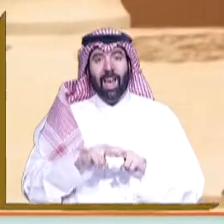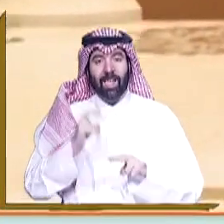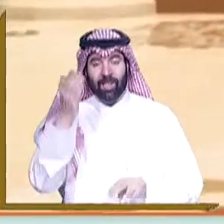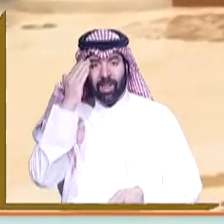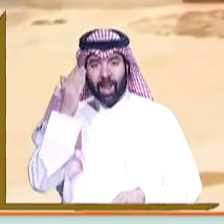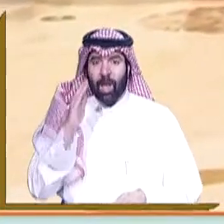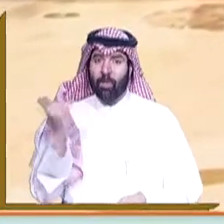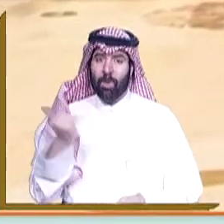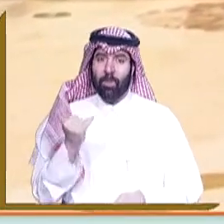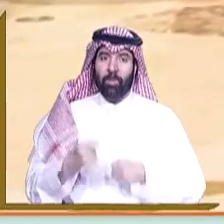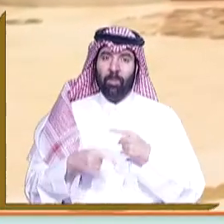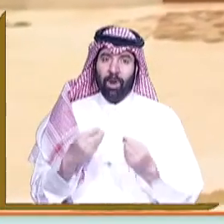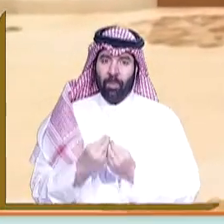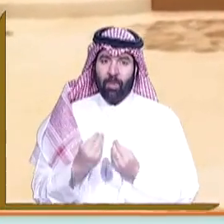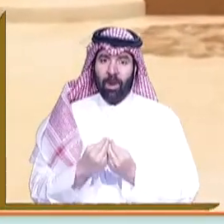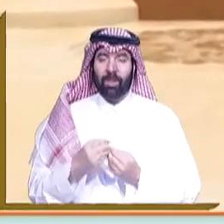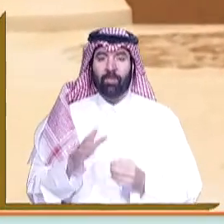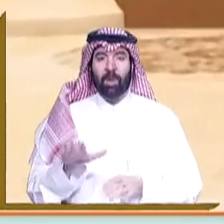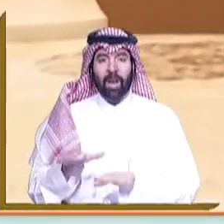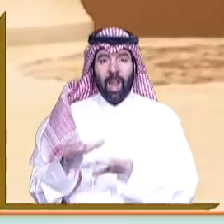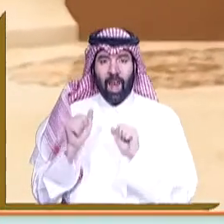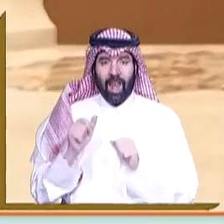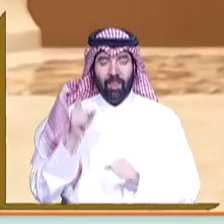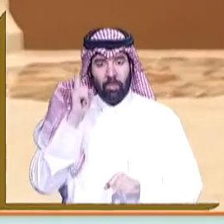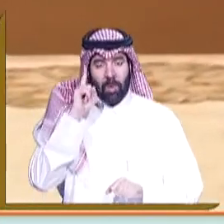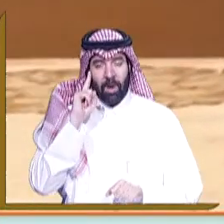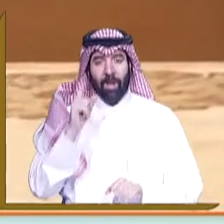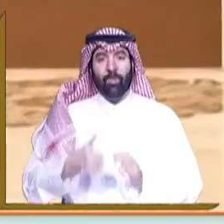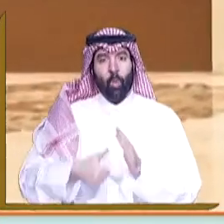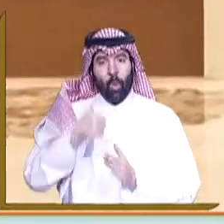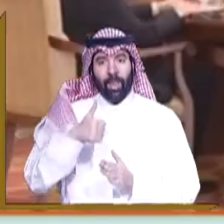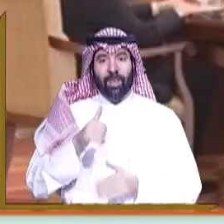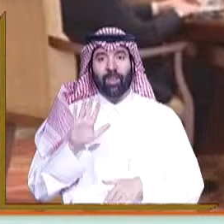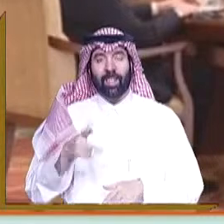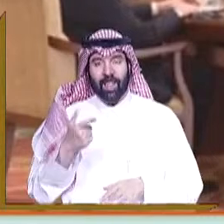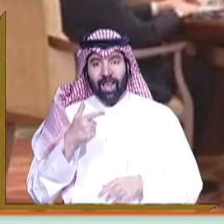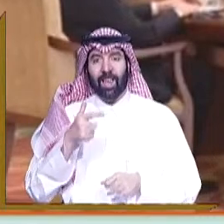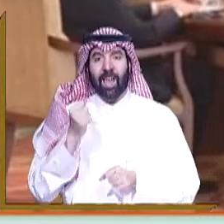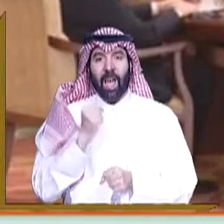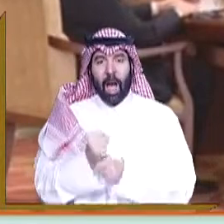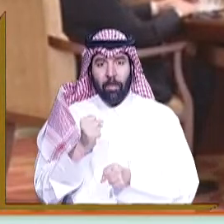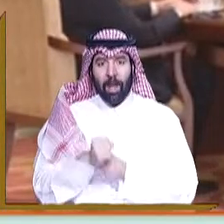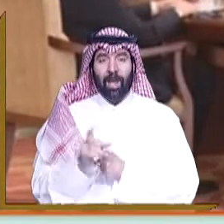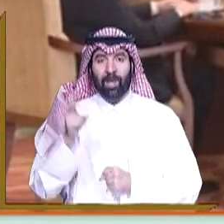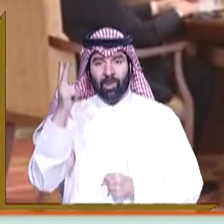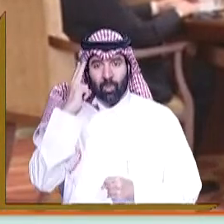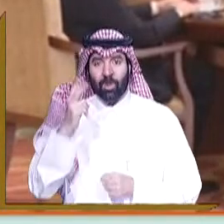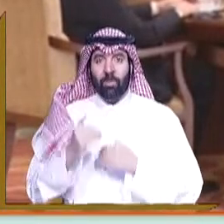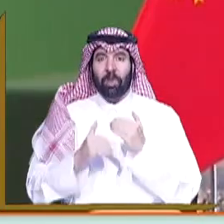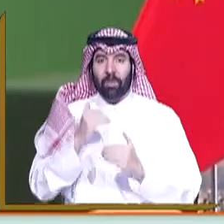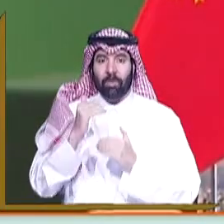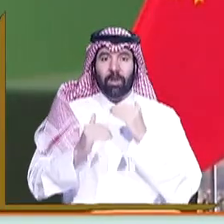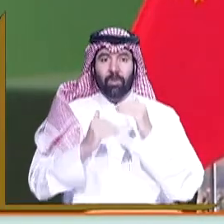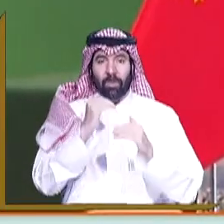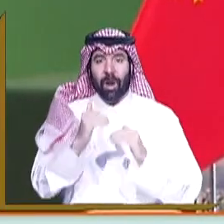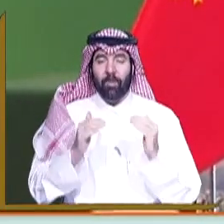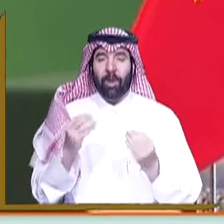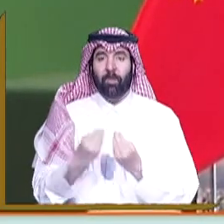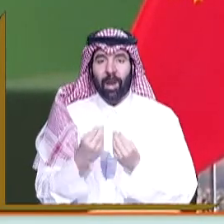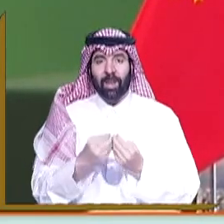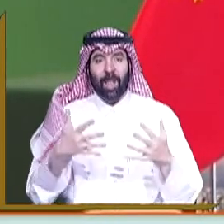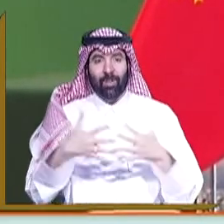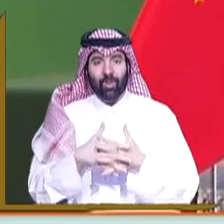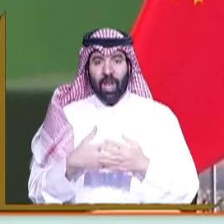بدأت يعني ثمار هذا التحرك السعودي الذي تقوده المملكة العربية السعودية مع